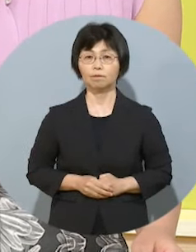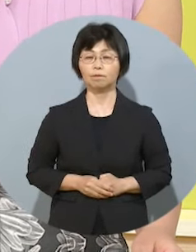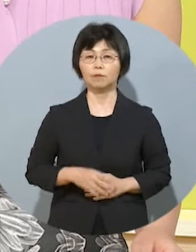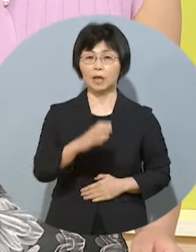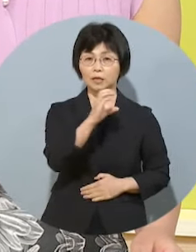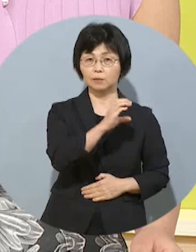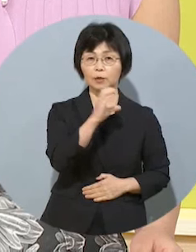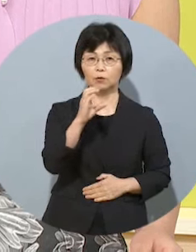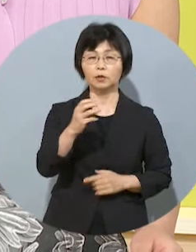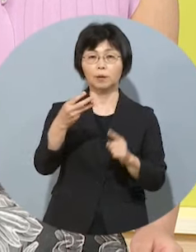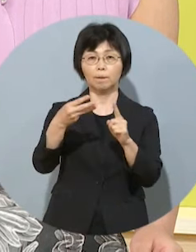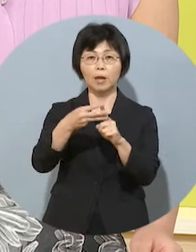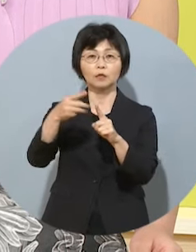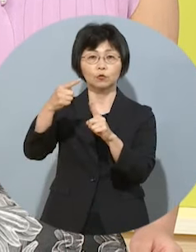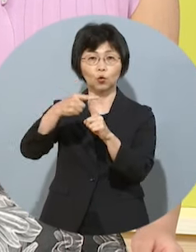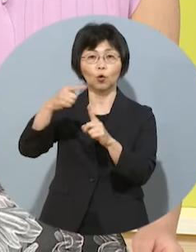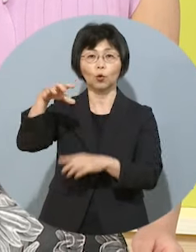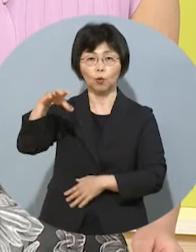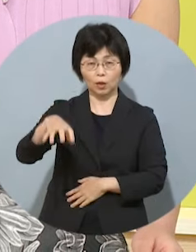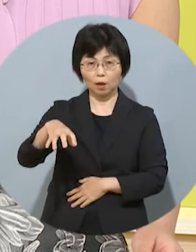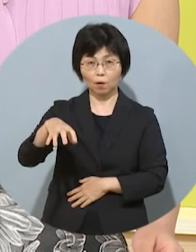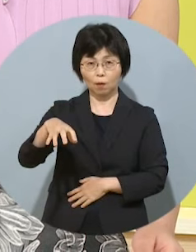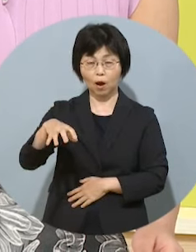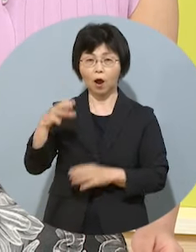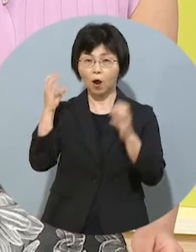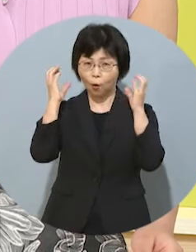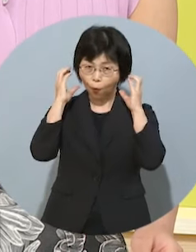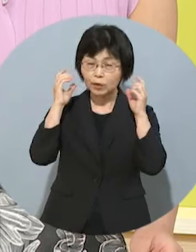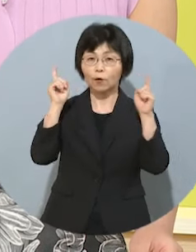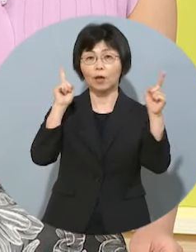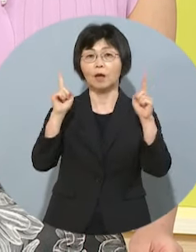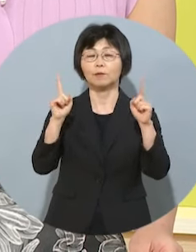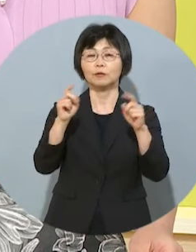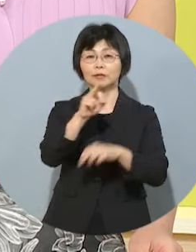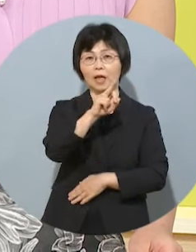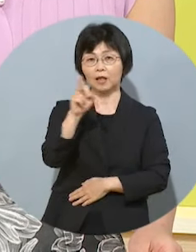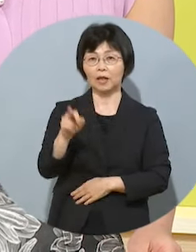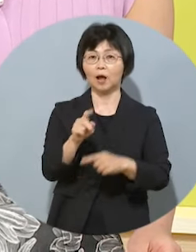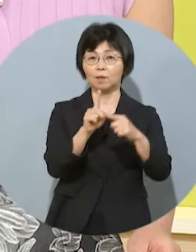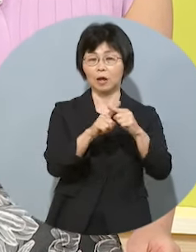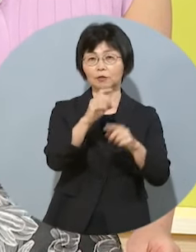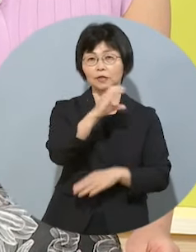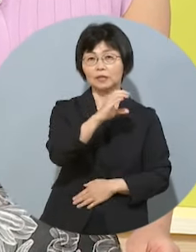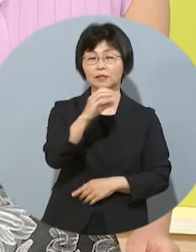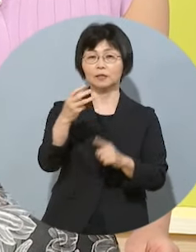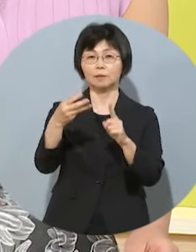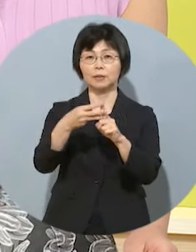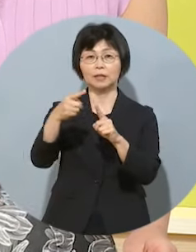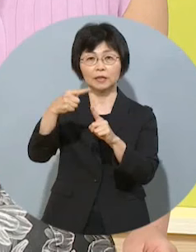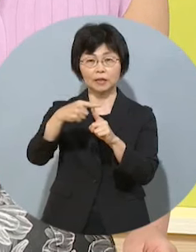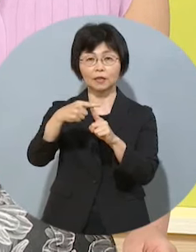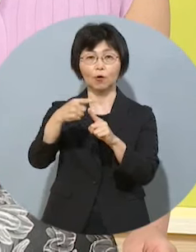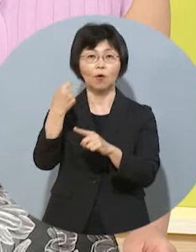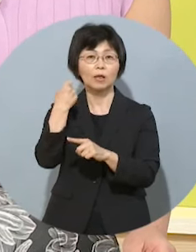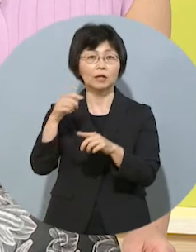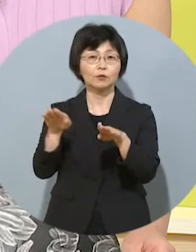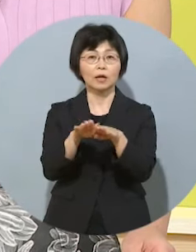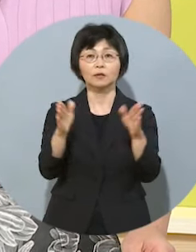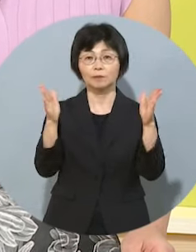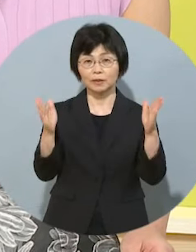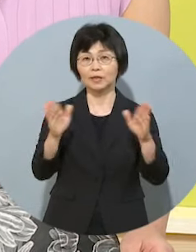シビッククリエイティブベース東京ではオーディオゲームセンタープラス CCBT を夏休みに開催します